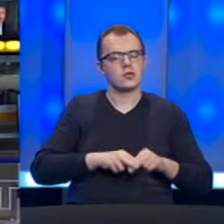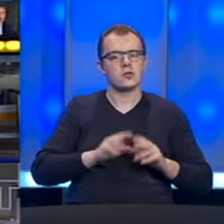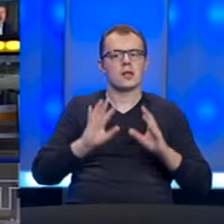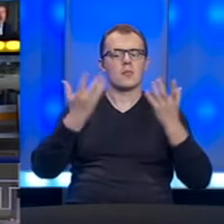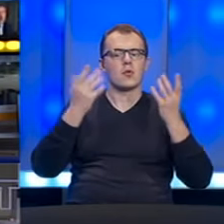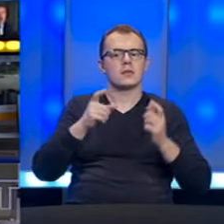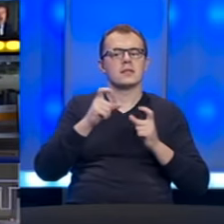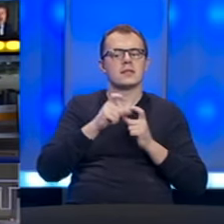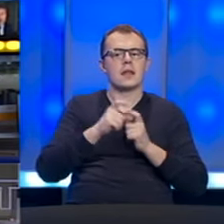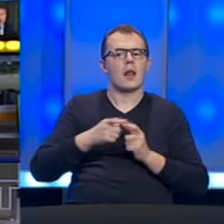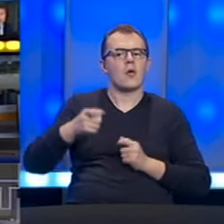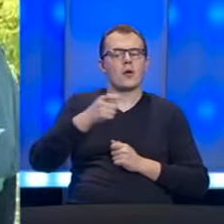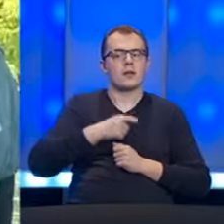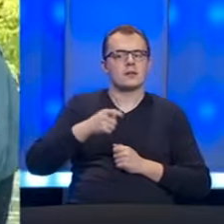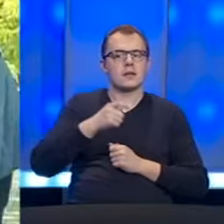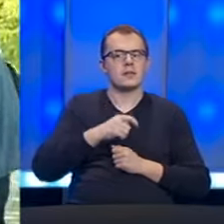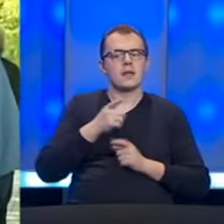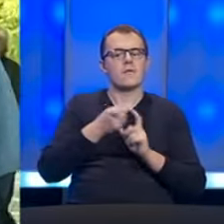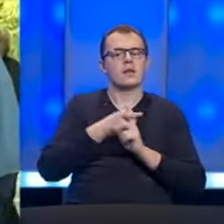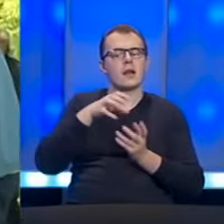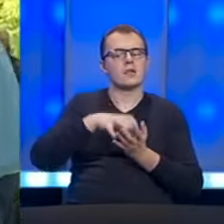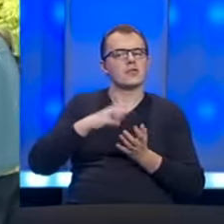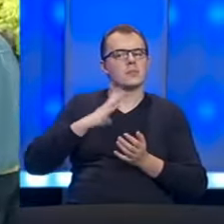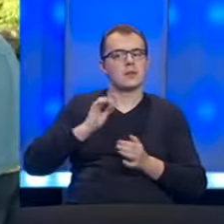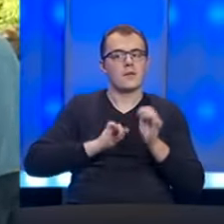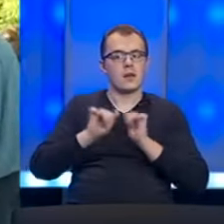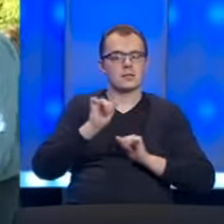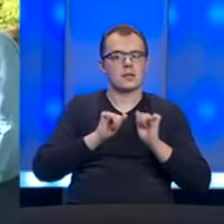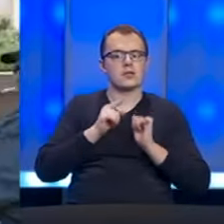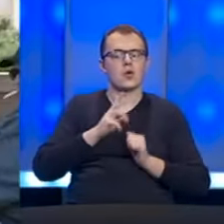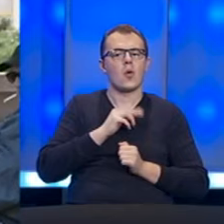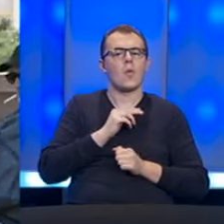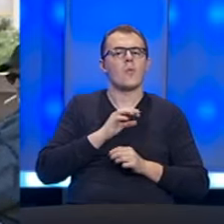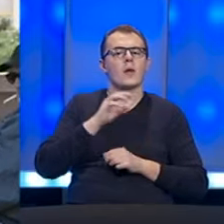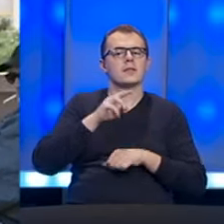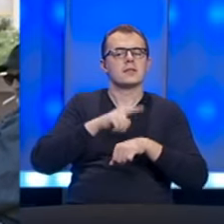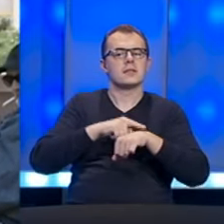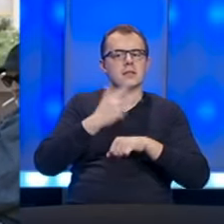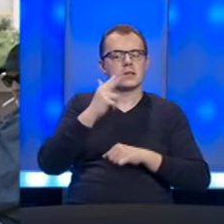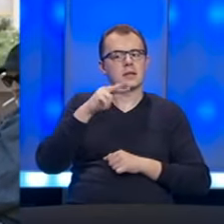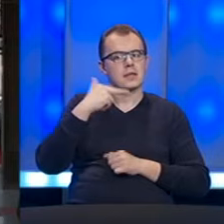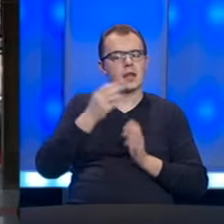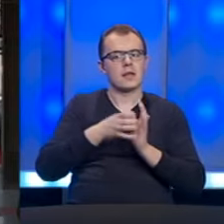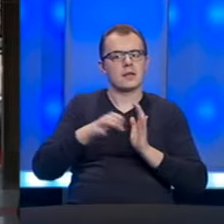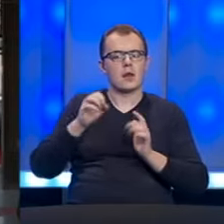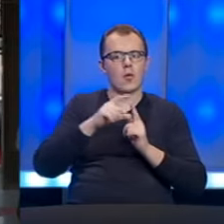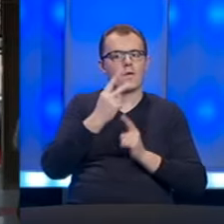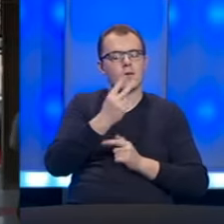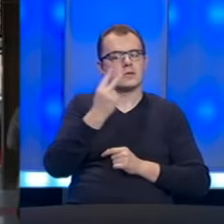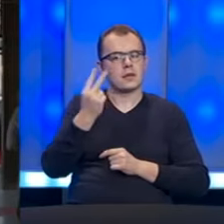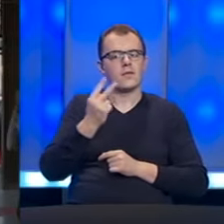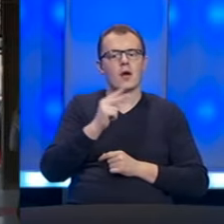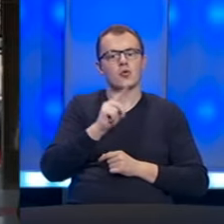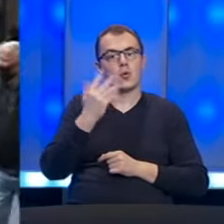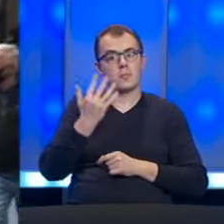protesti sindikalnih organizacija. Federalni štab civilne zaštite uveo je policijski sat za 3 dana u trajanju od 22 do